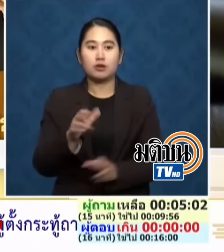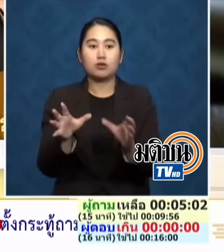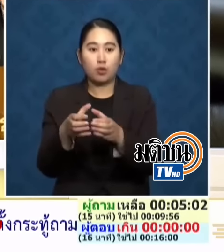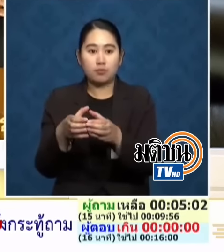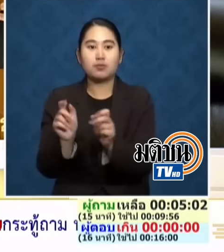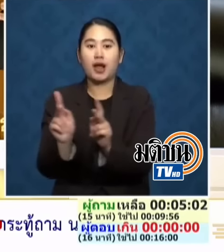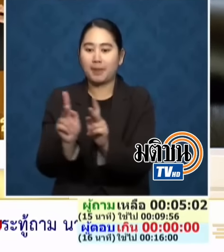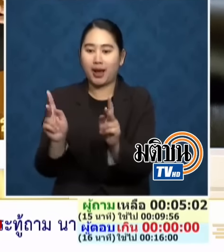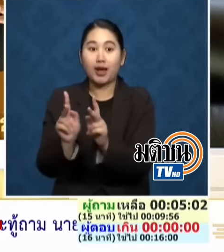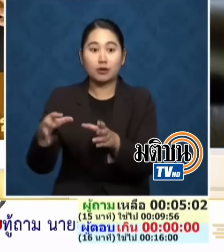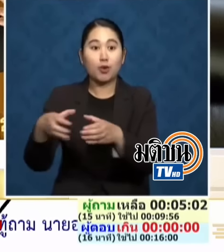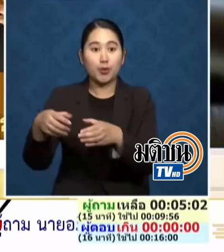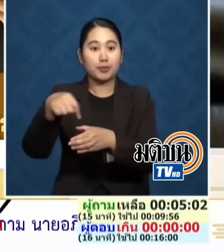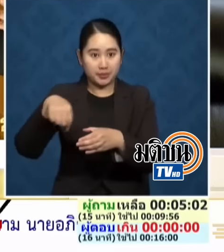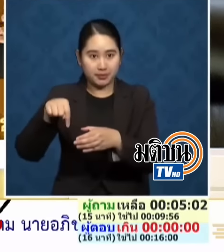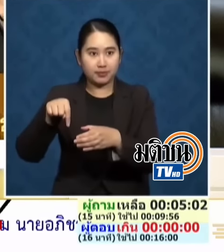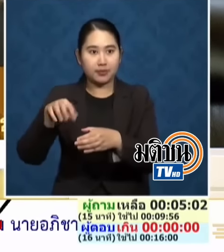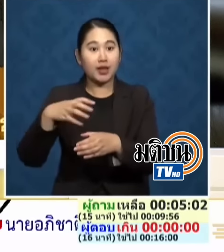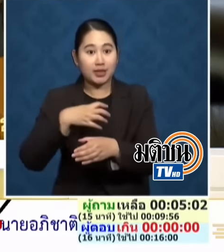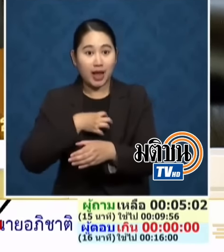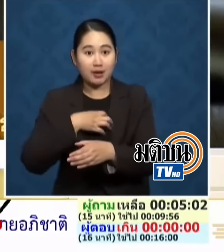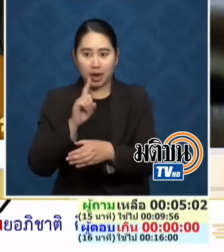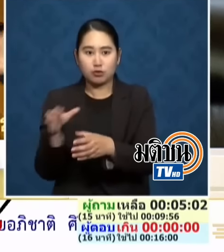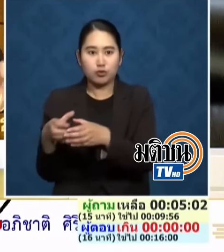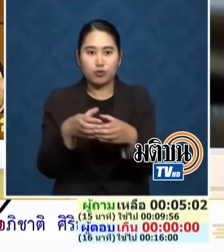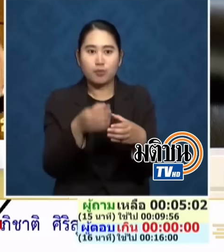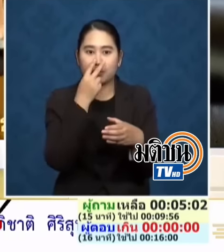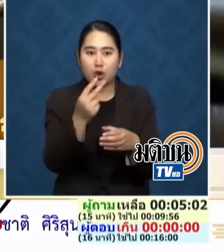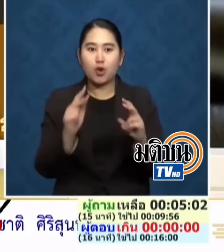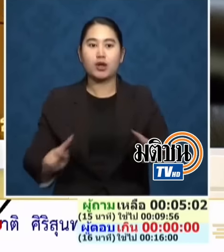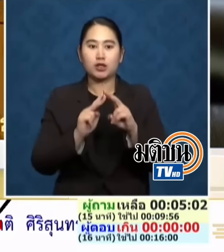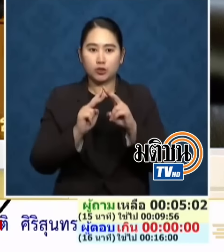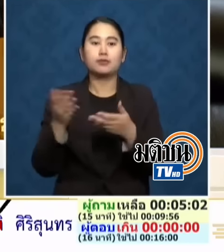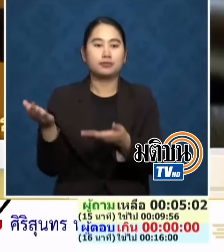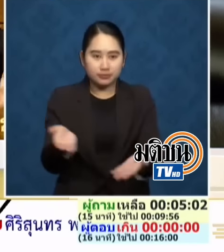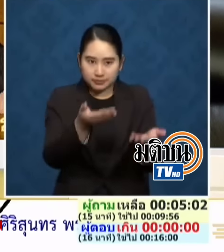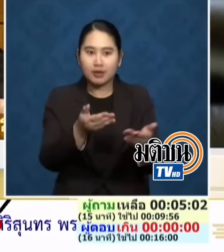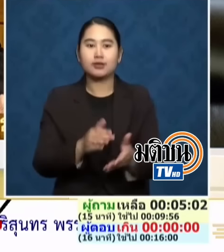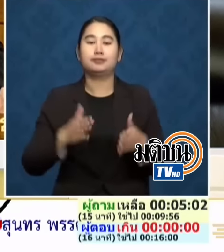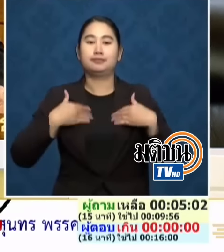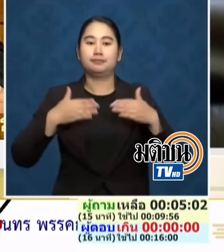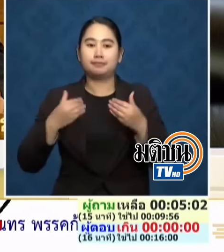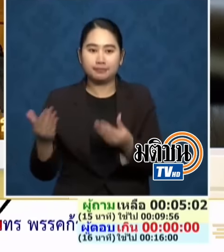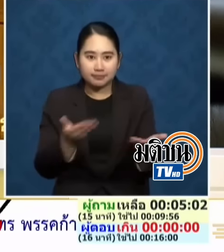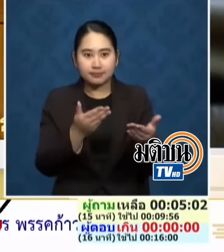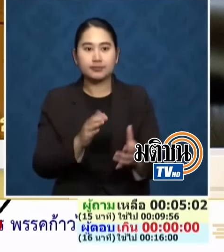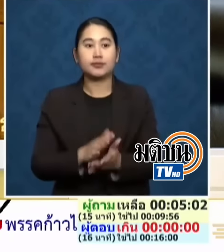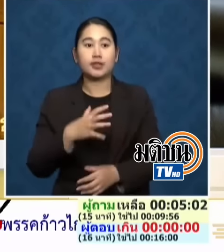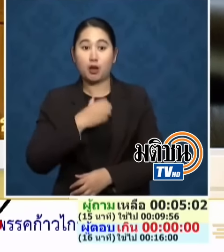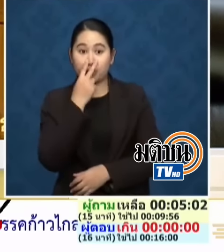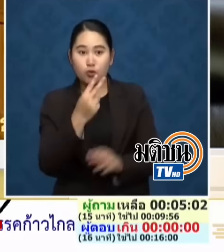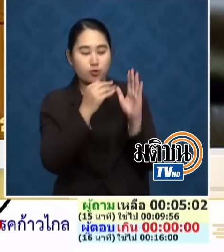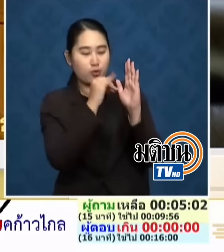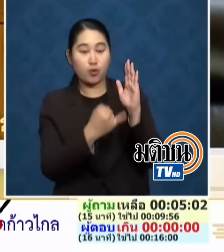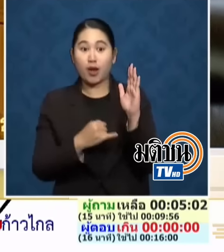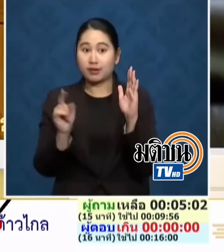my่านดิสชาติอยากไปดูงานใกระทวเกSผมรู้เชิญเลยครับผมต้อนรบเลยท่านอยากไปดูจั